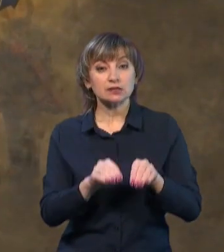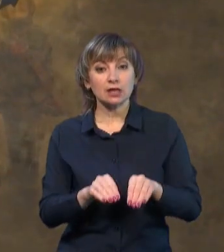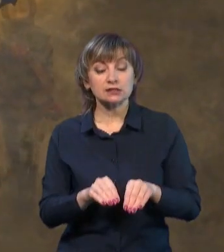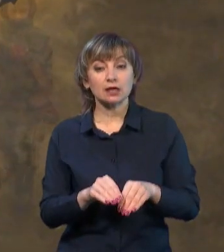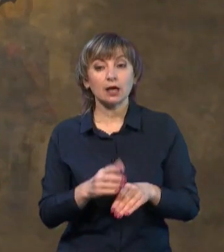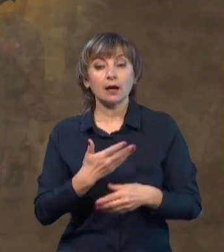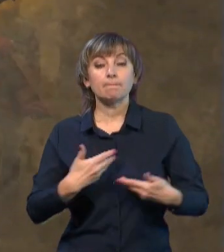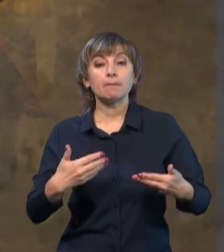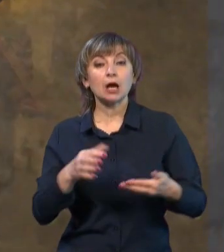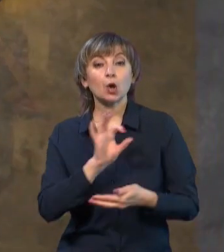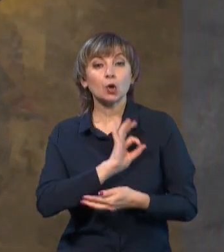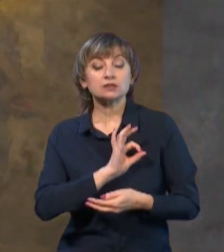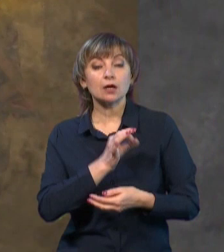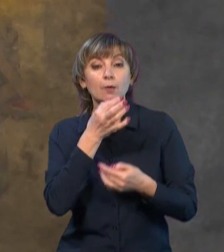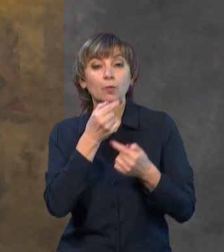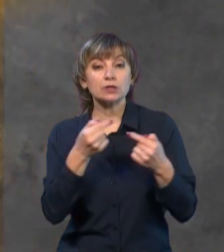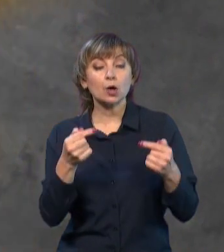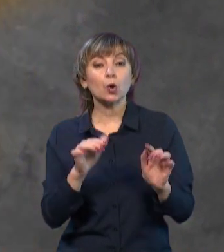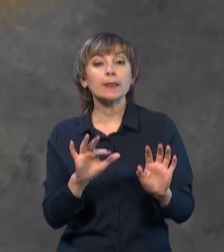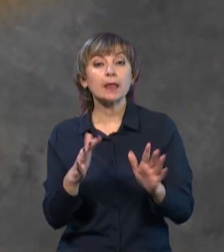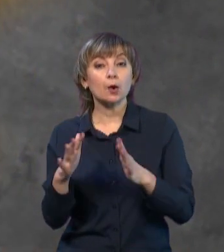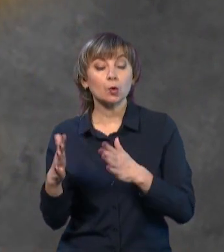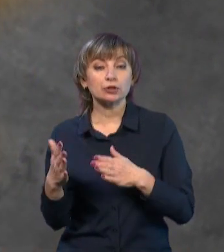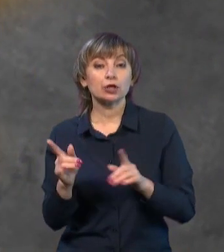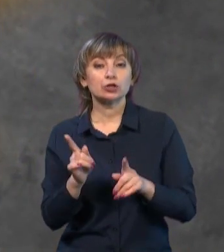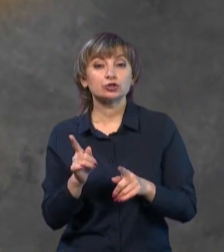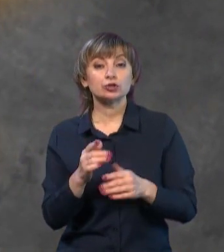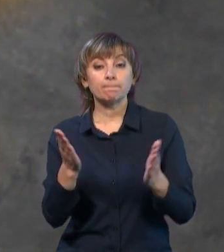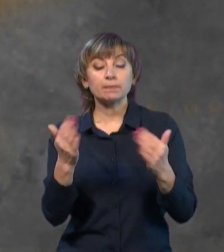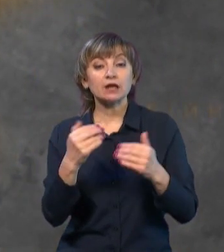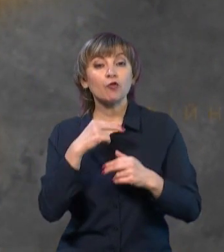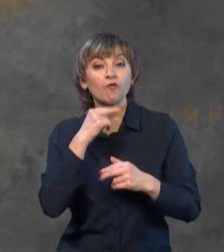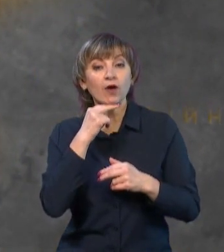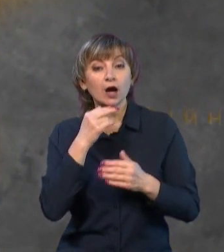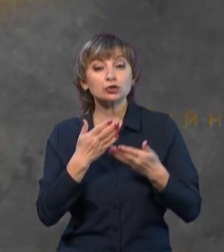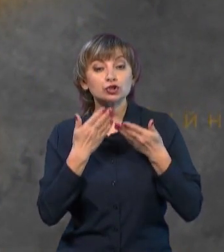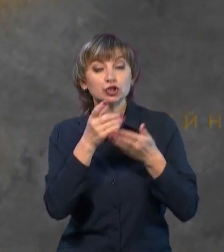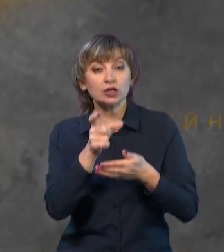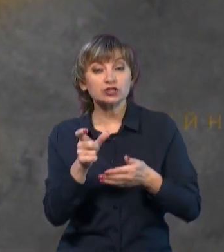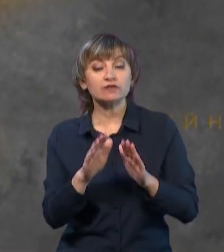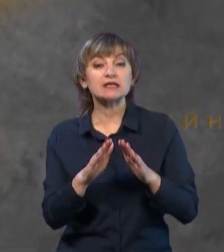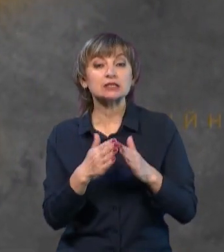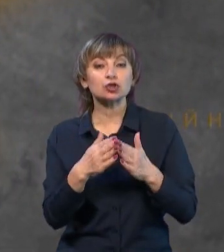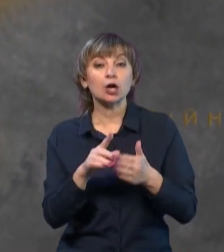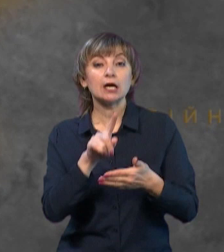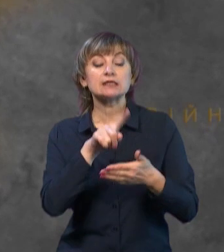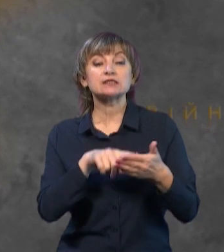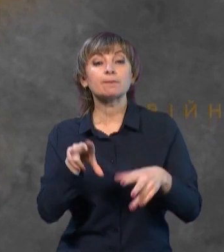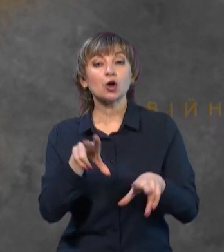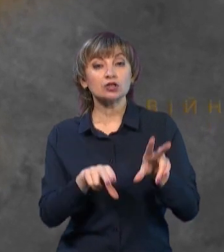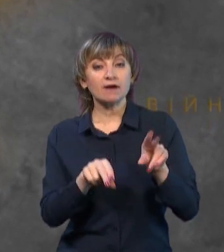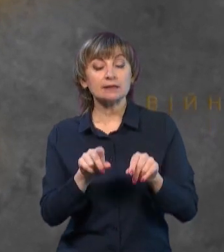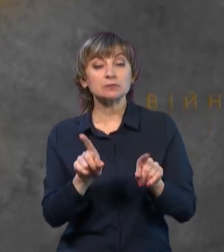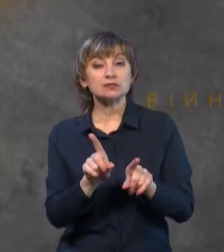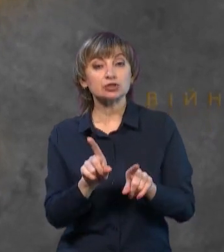Ми користуємося будь-якою нагодою, щоб привернути увагу читачів до книжок і сподіваємося,